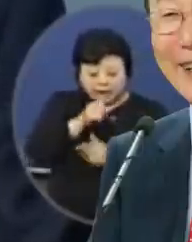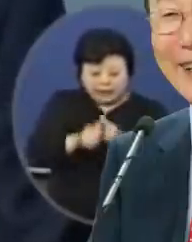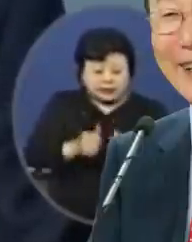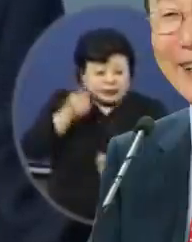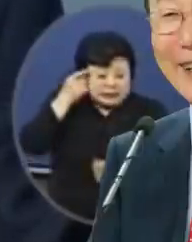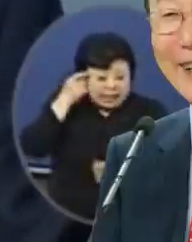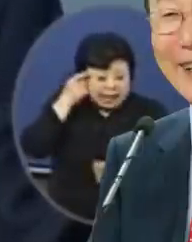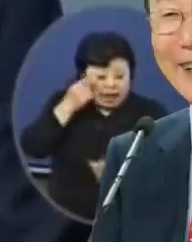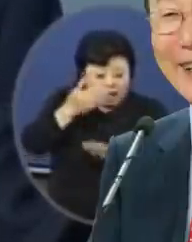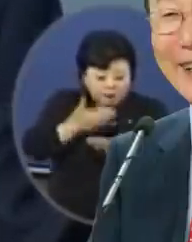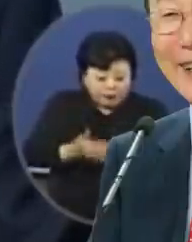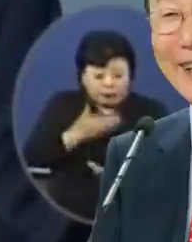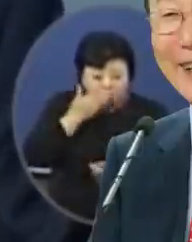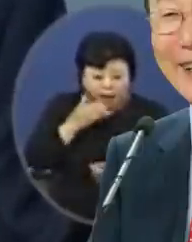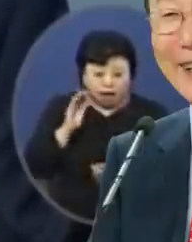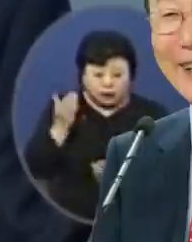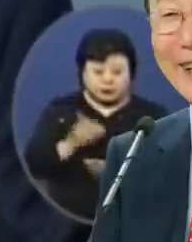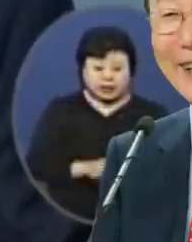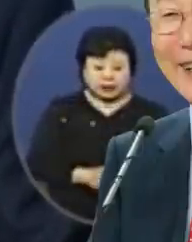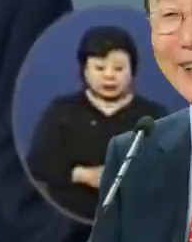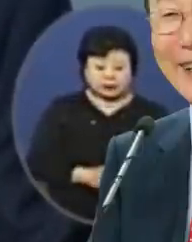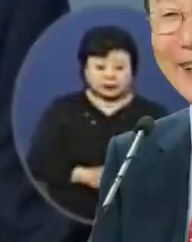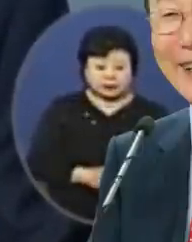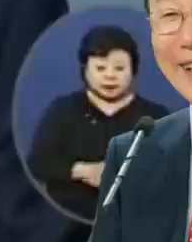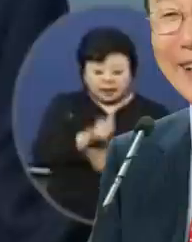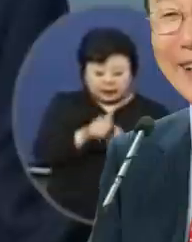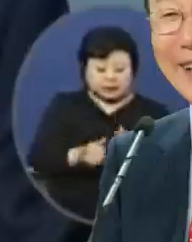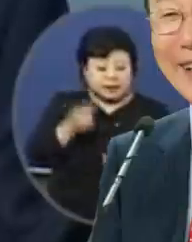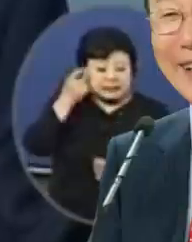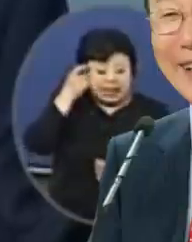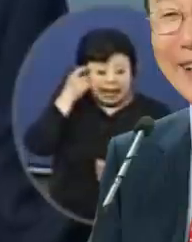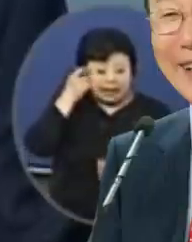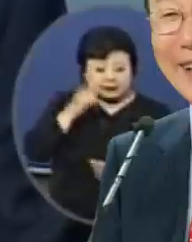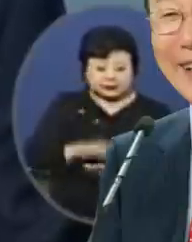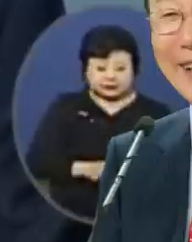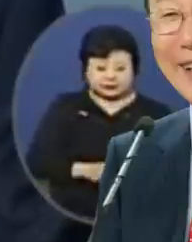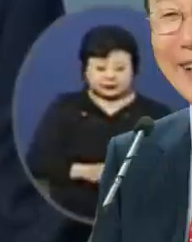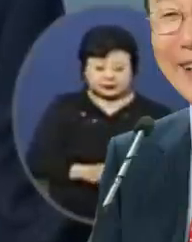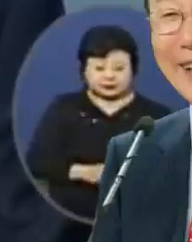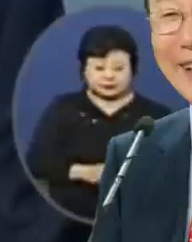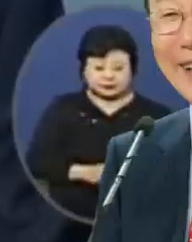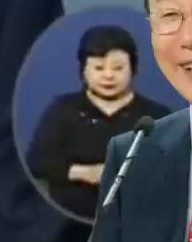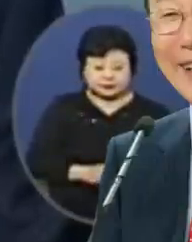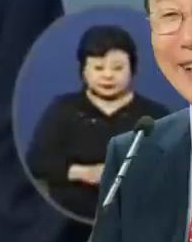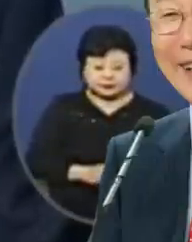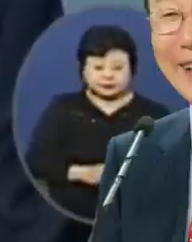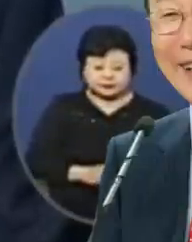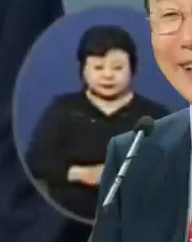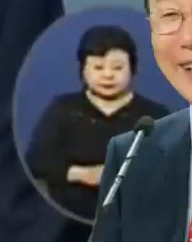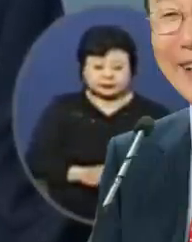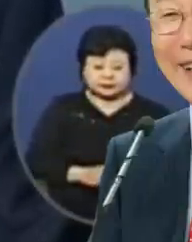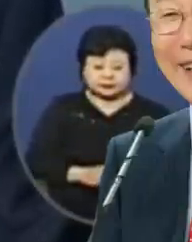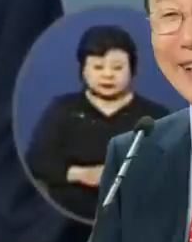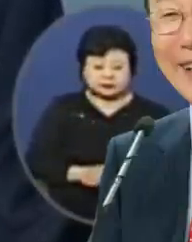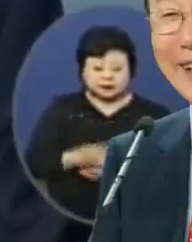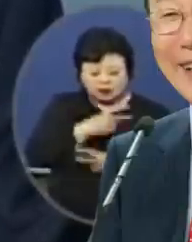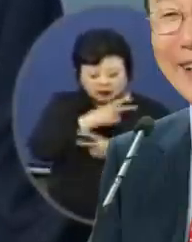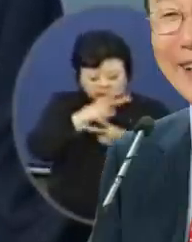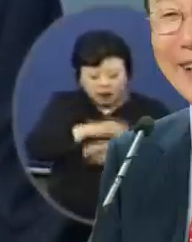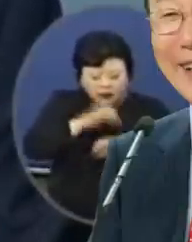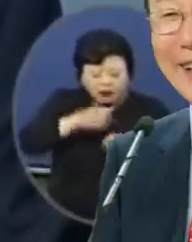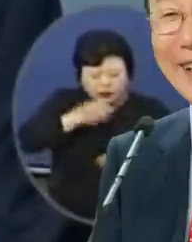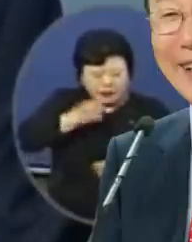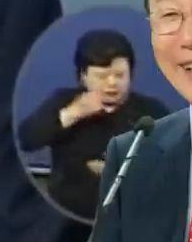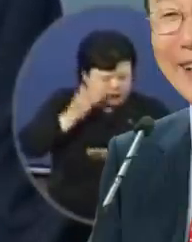하나님의 생각을 받아들일 수가 있습니다. 하나님의 생각을 낮잠 자면서 괜히 헛된 꿈 꾸지